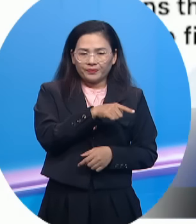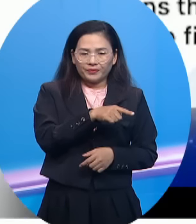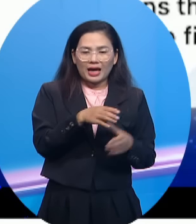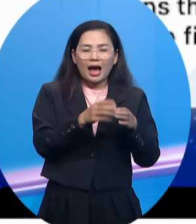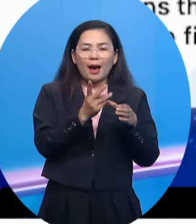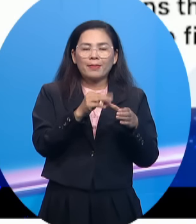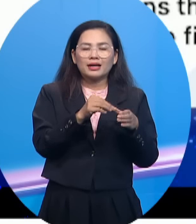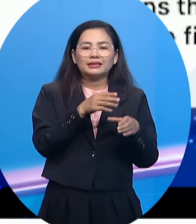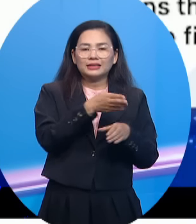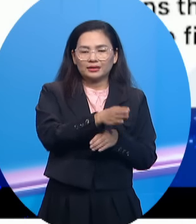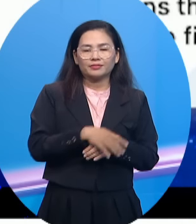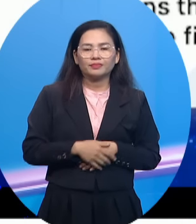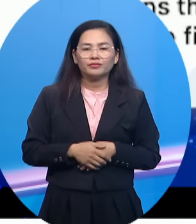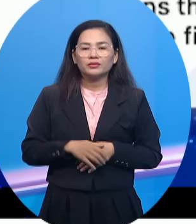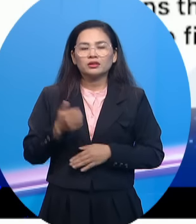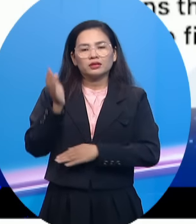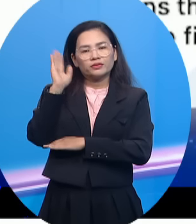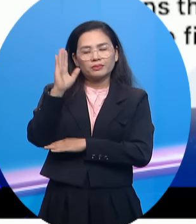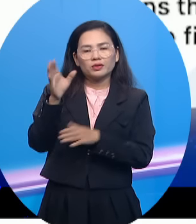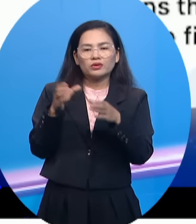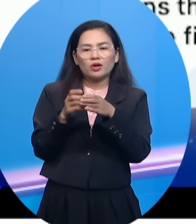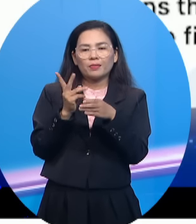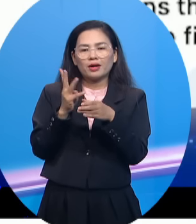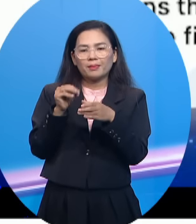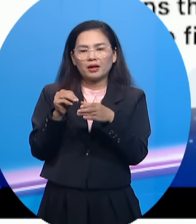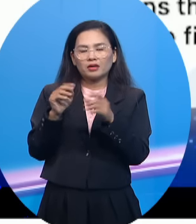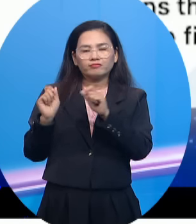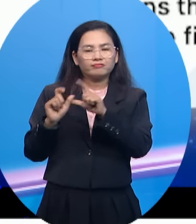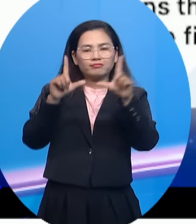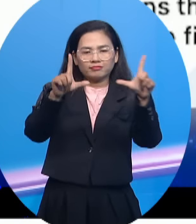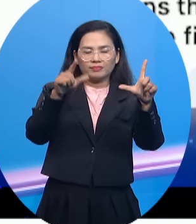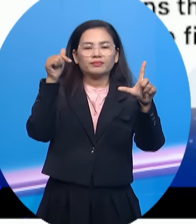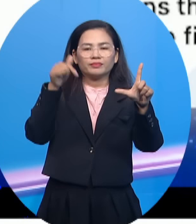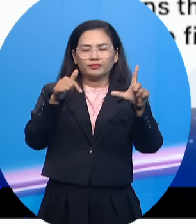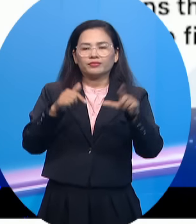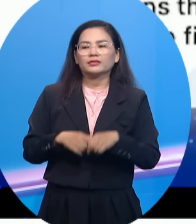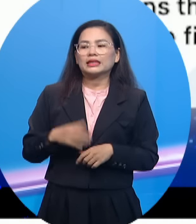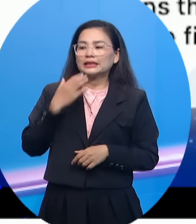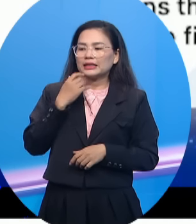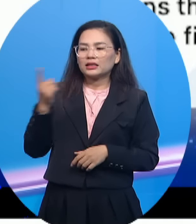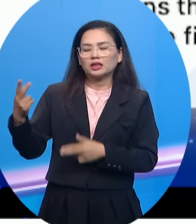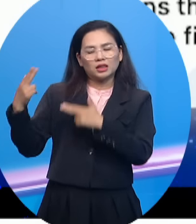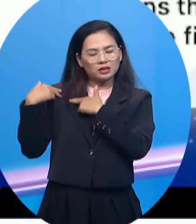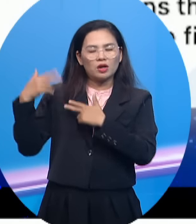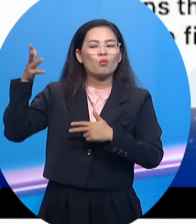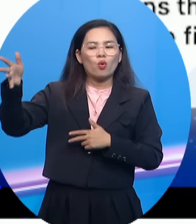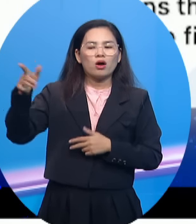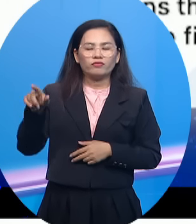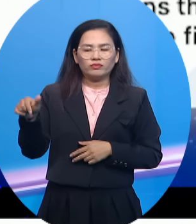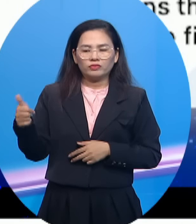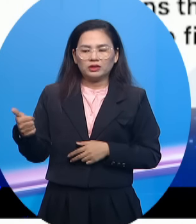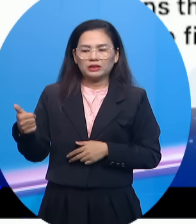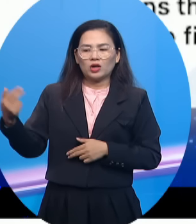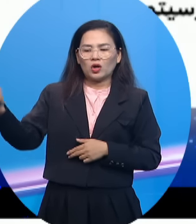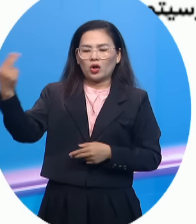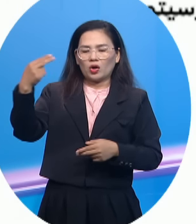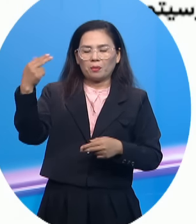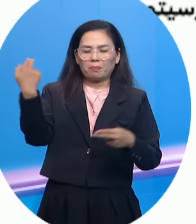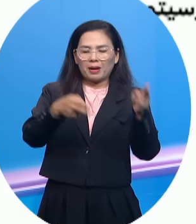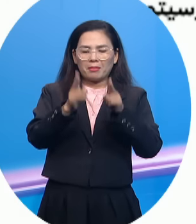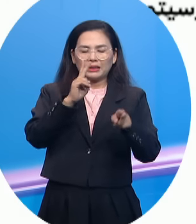Trên ứng dụng Telegram, người phát ngôn của Hamas Abu Ubaidah cho biết, Israel phải chịu trách nhiệm cho những vụ thảm sát người